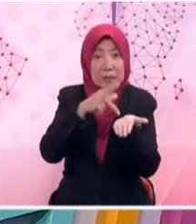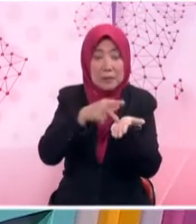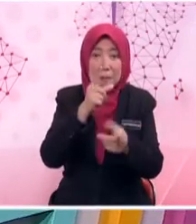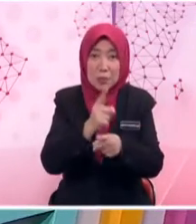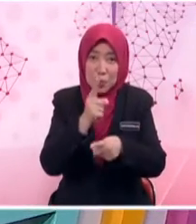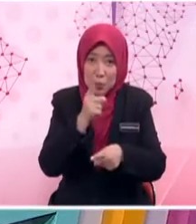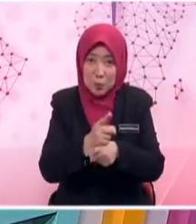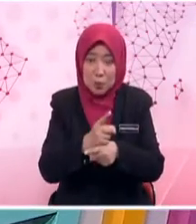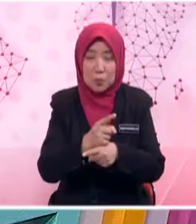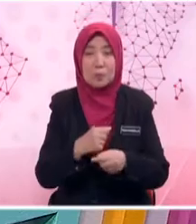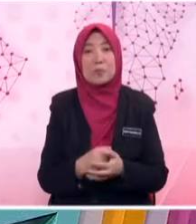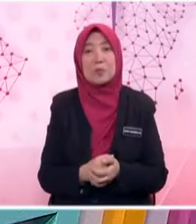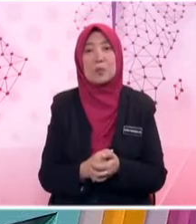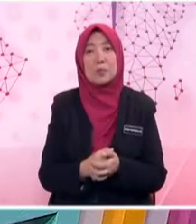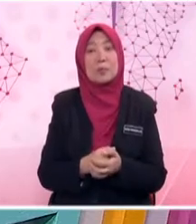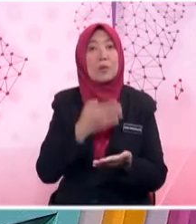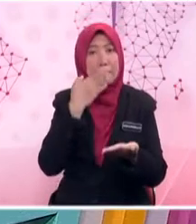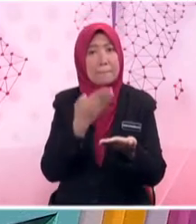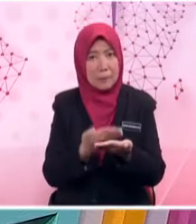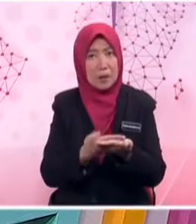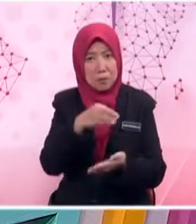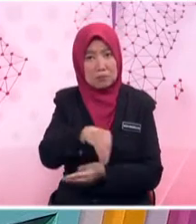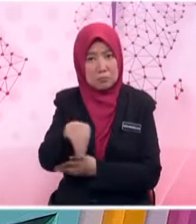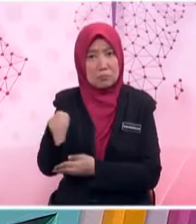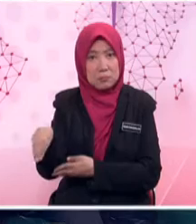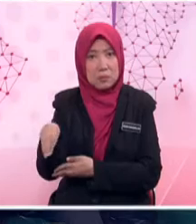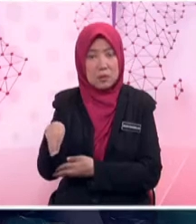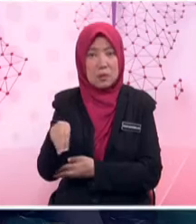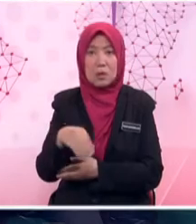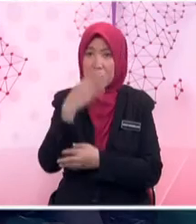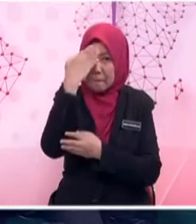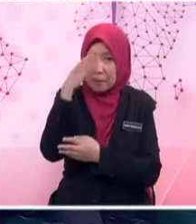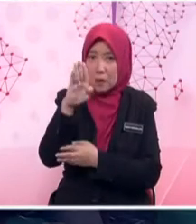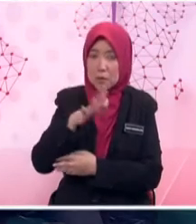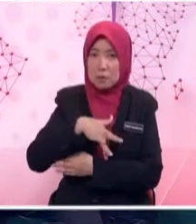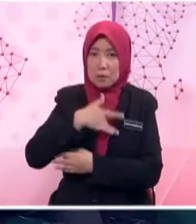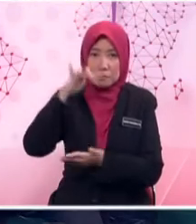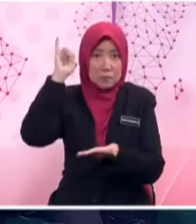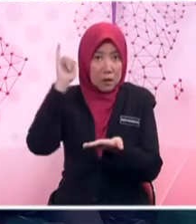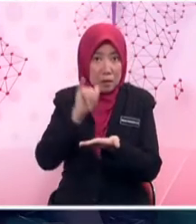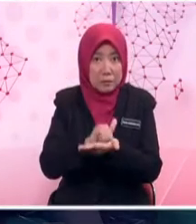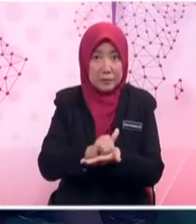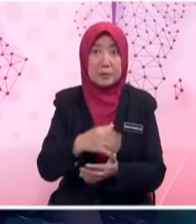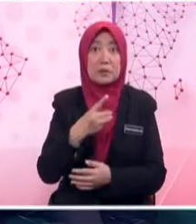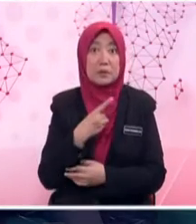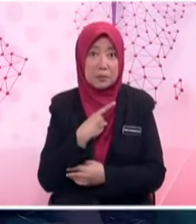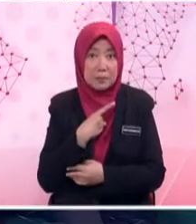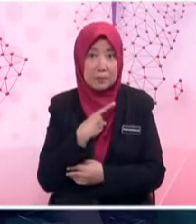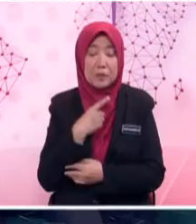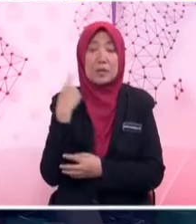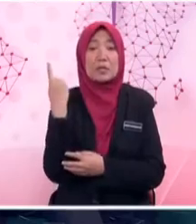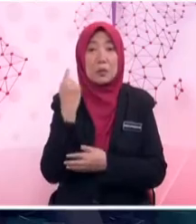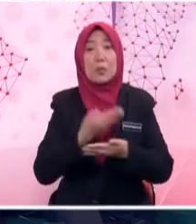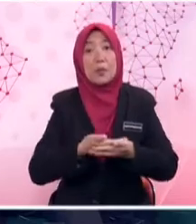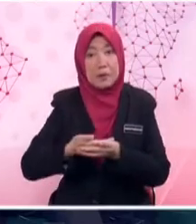saya rasa baguslah permainan congkak ni memberikan dia keyakinan diri sebab selalu dia kalah. Dia